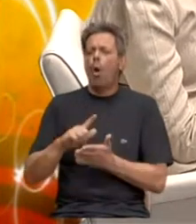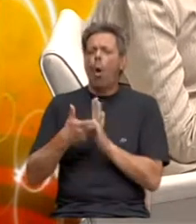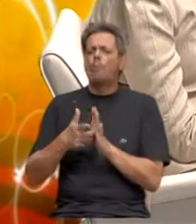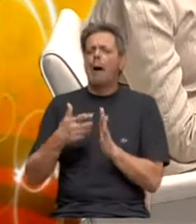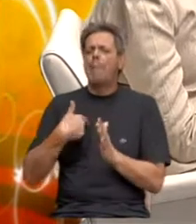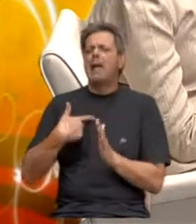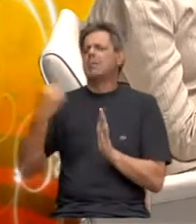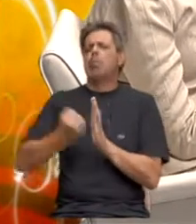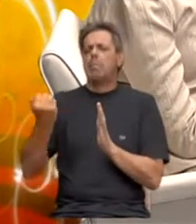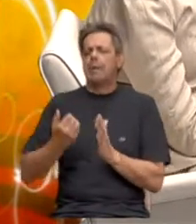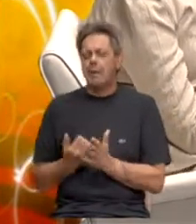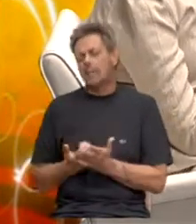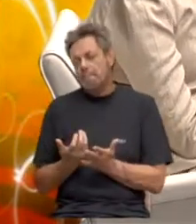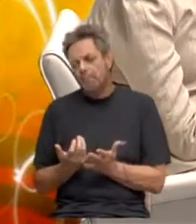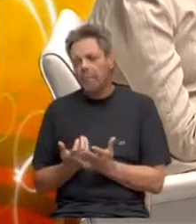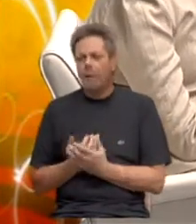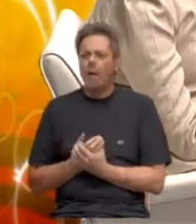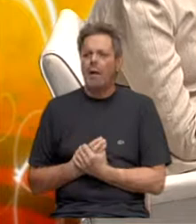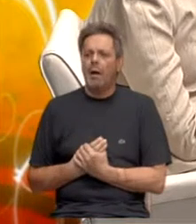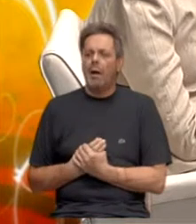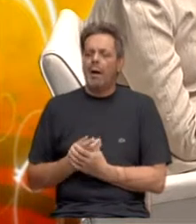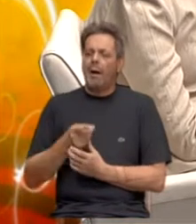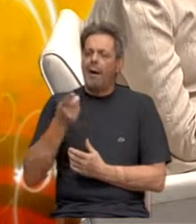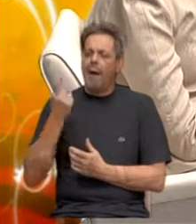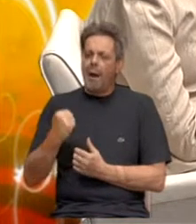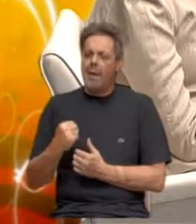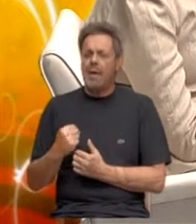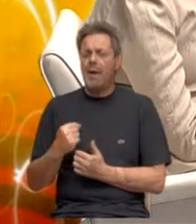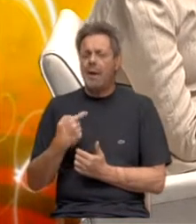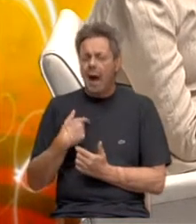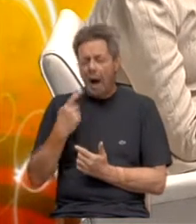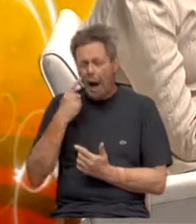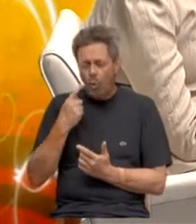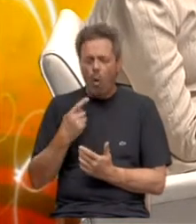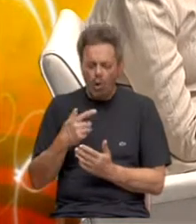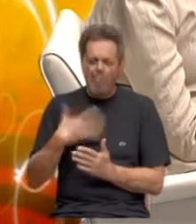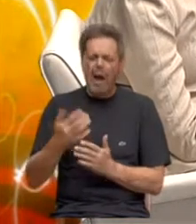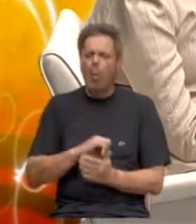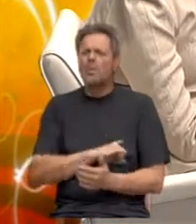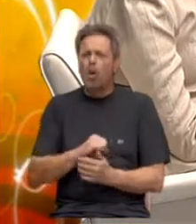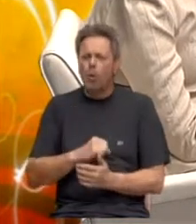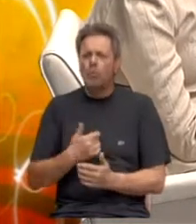što je nekad bi ja priželjkivala. Tako je. Ali kad nas napravi invalidnom osobom, što se